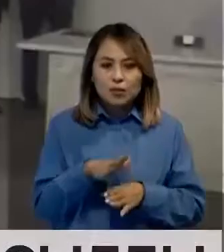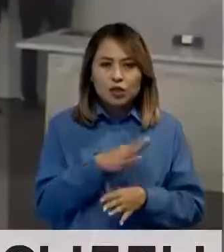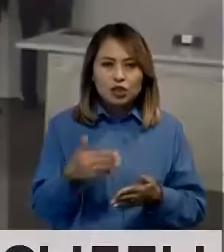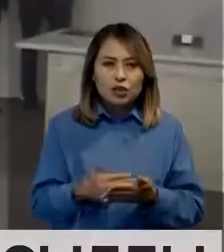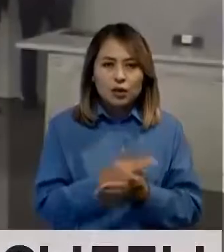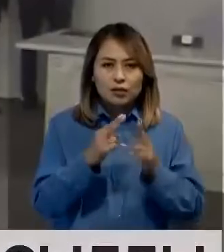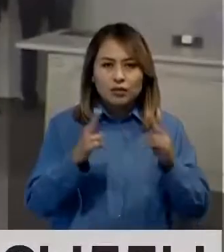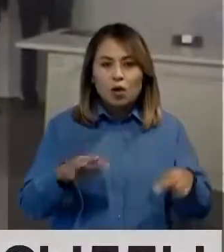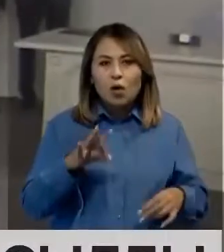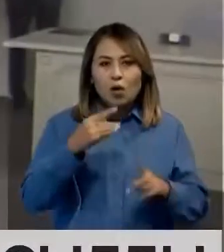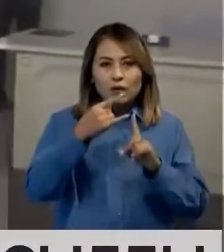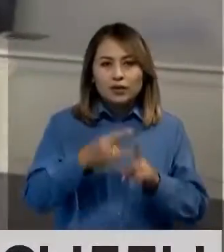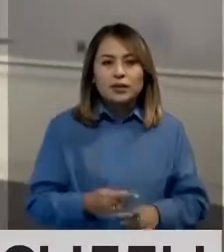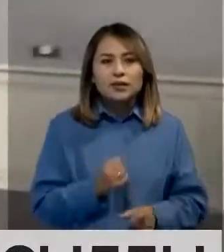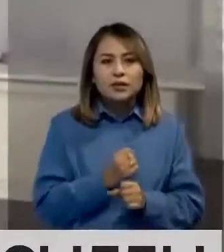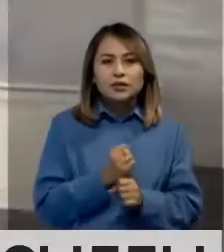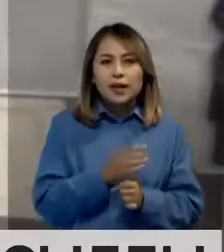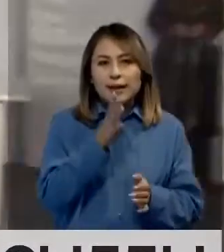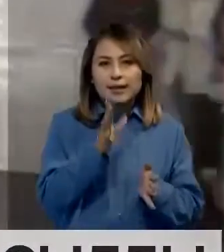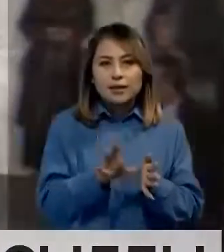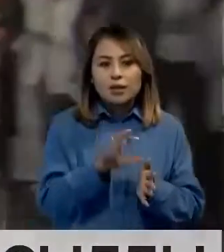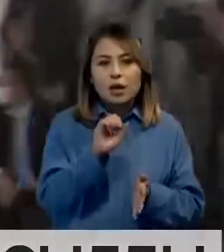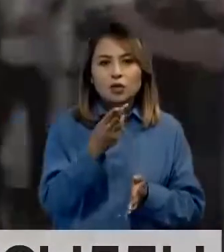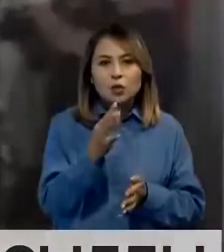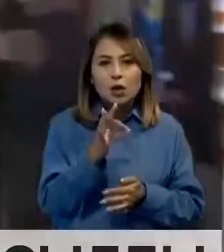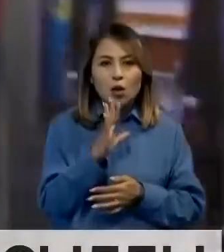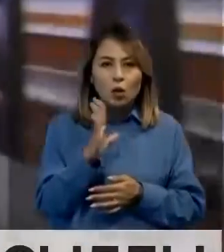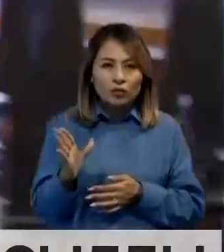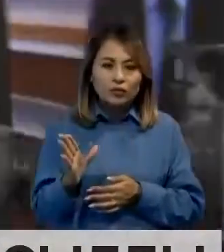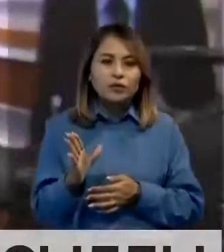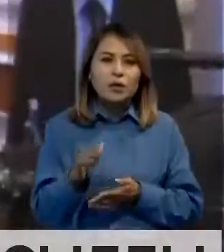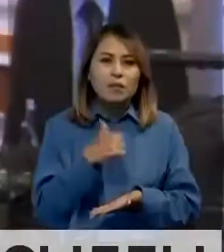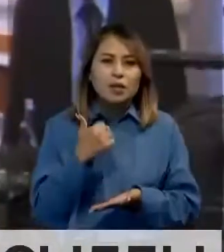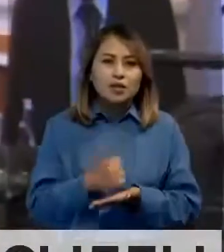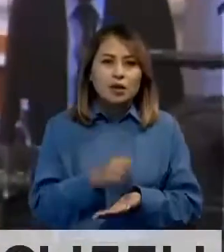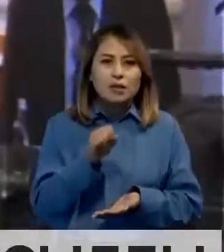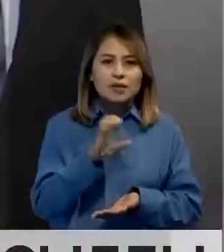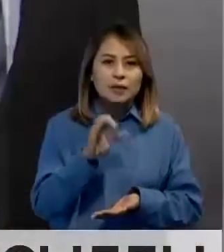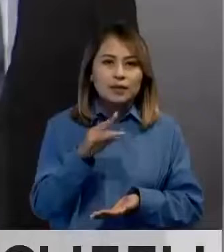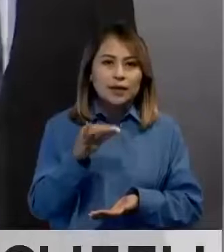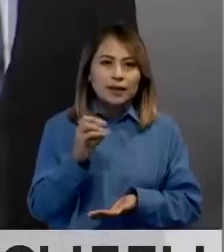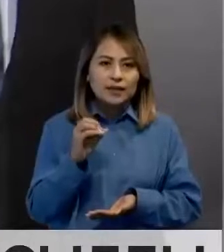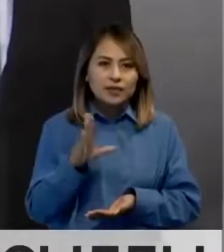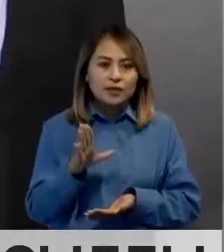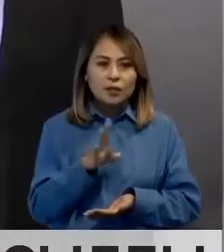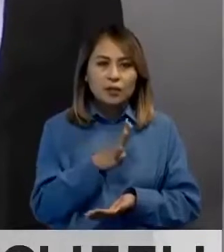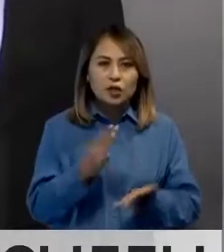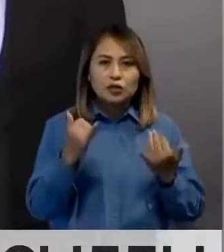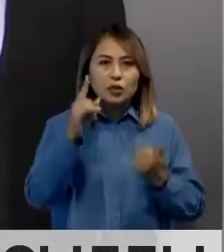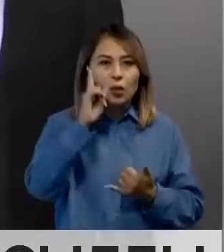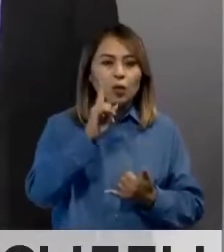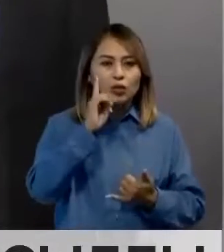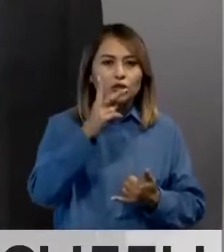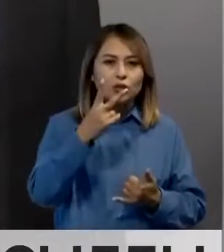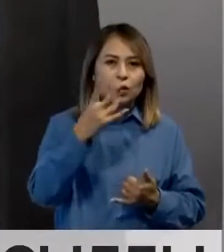нысанды онлайн режимде энергетика министрі Болат Ақшолақов пен Самұрық қазына қорының басшысы Алмас Сатқалиев іске қосты. Мұнда әзірге